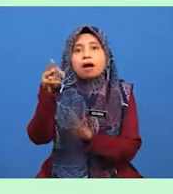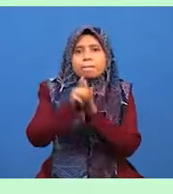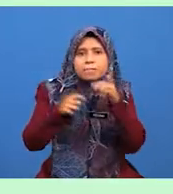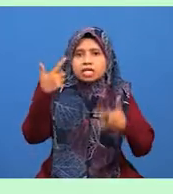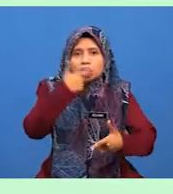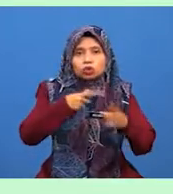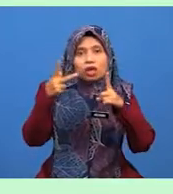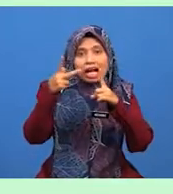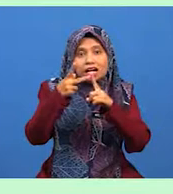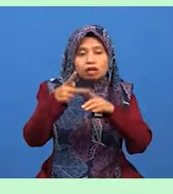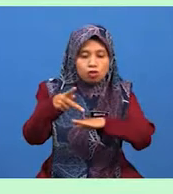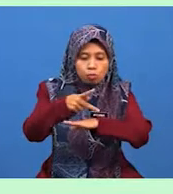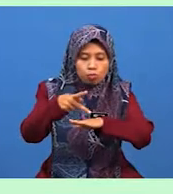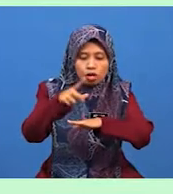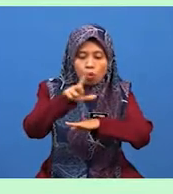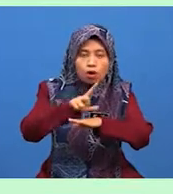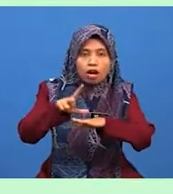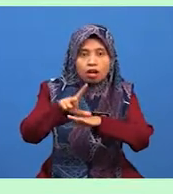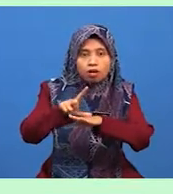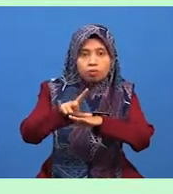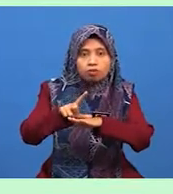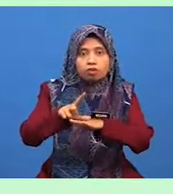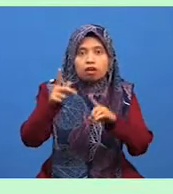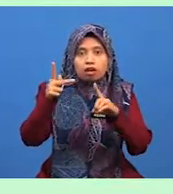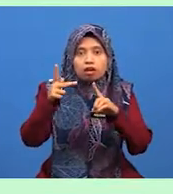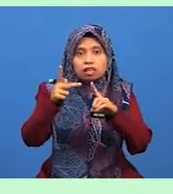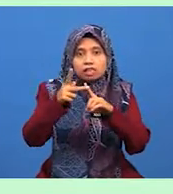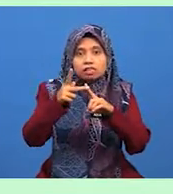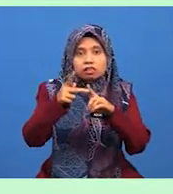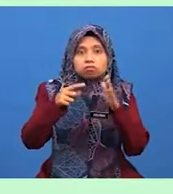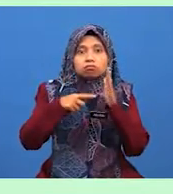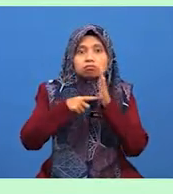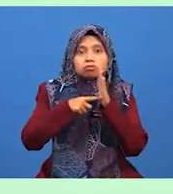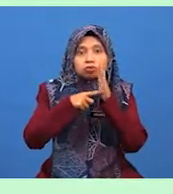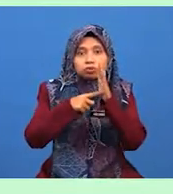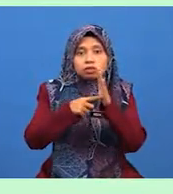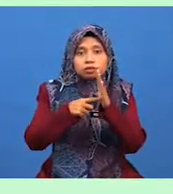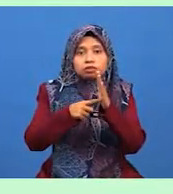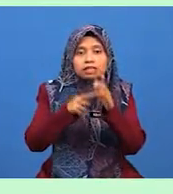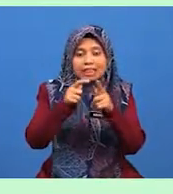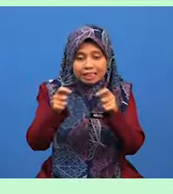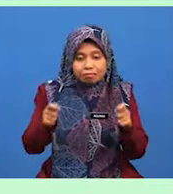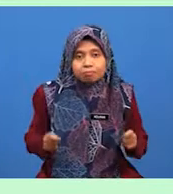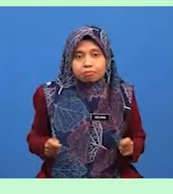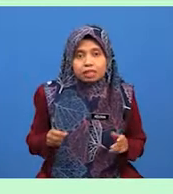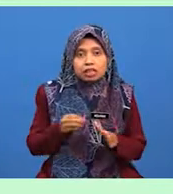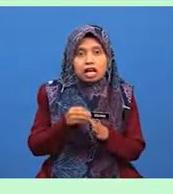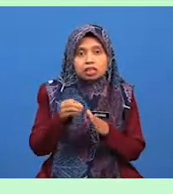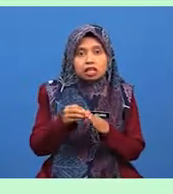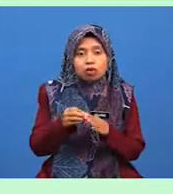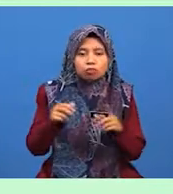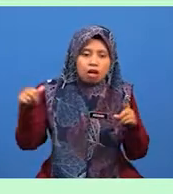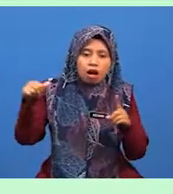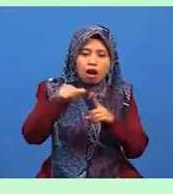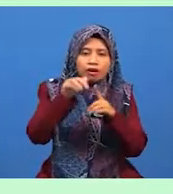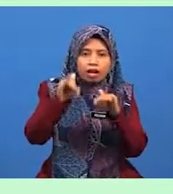Langkawi. Kata sendinama ke dalam ayat di atas menunjukkan tempat atau arah